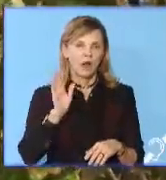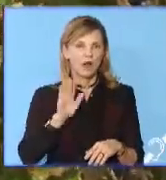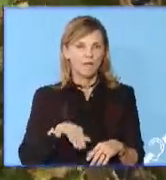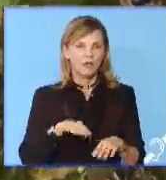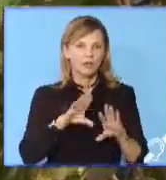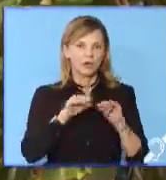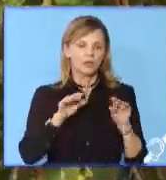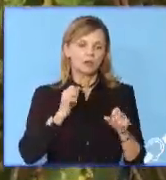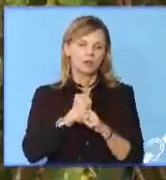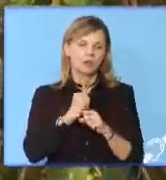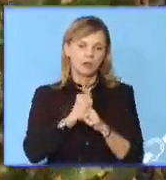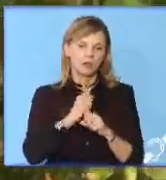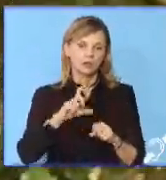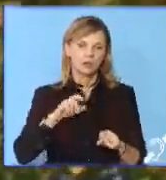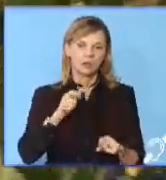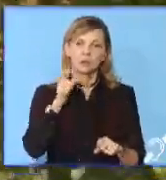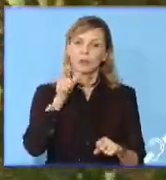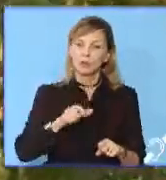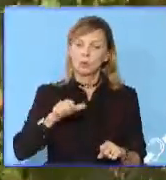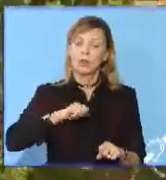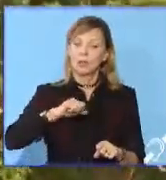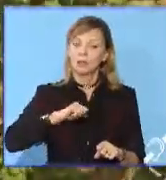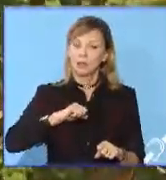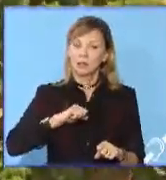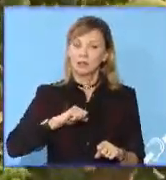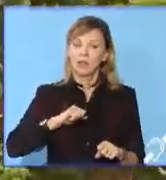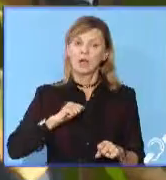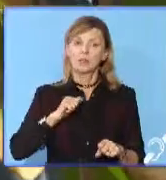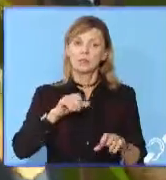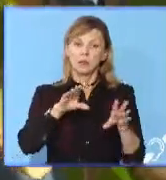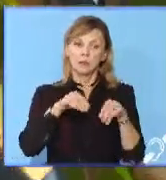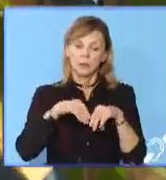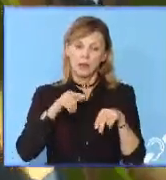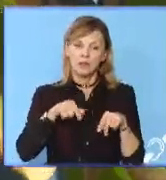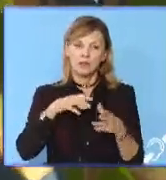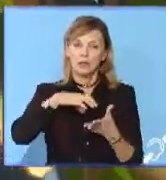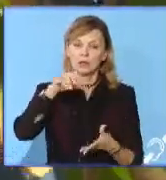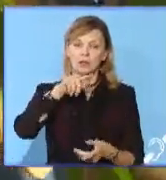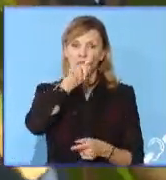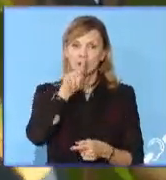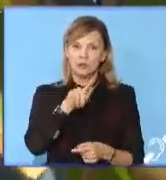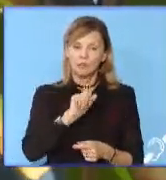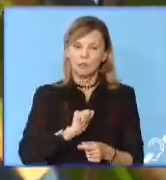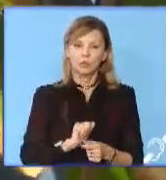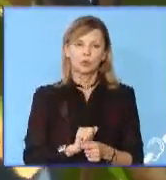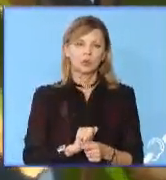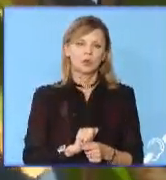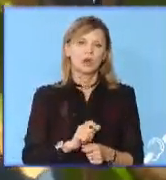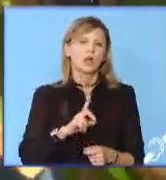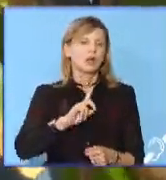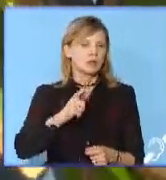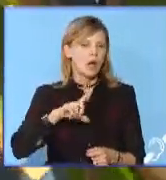aveți mult de lucru. Sunt oameni interesați, apelează la dumneavoastră, accesează proiectele, sunt ei ce, care fermierii sunt foarte interesanți,